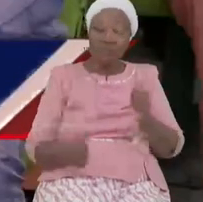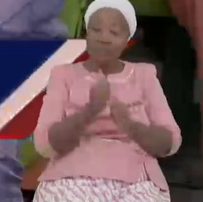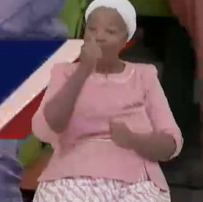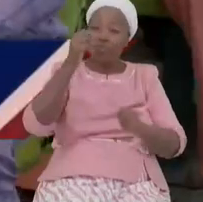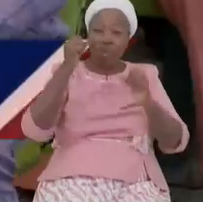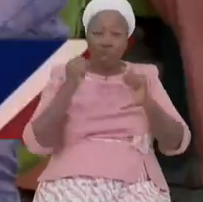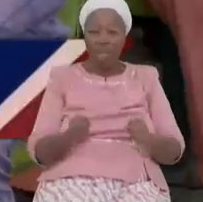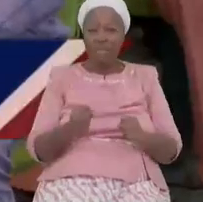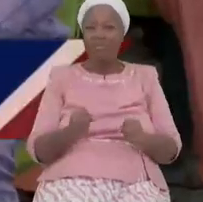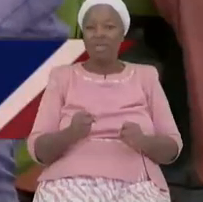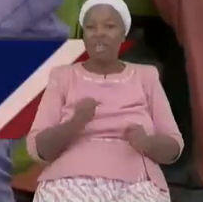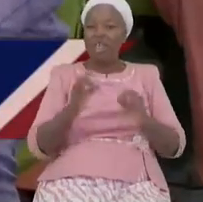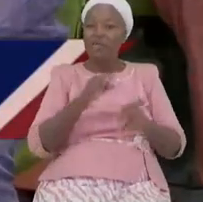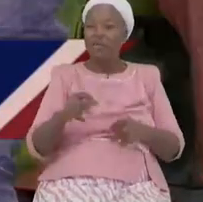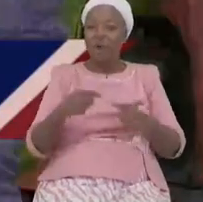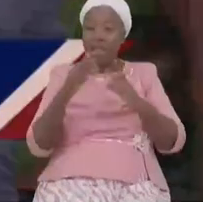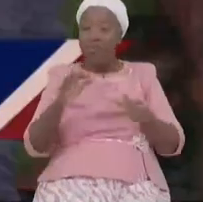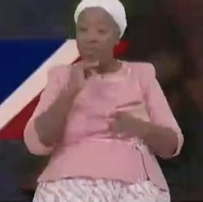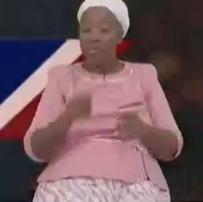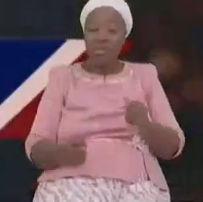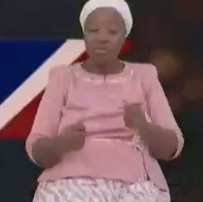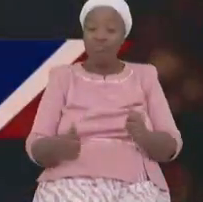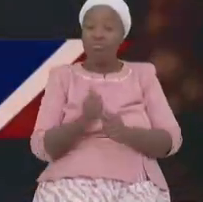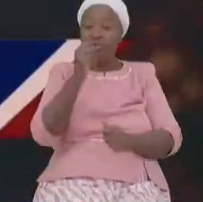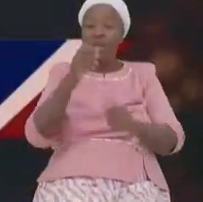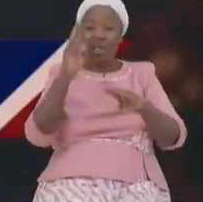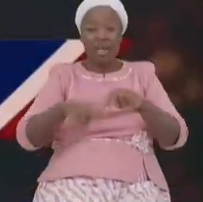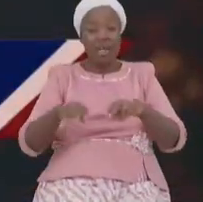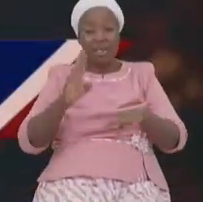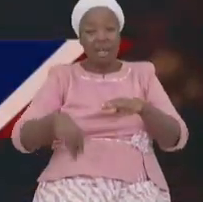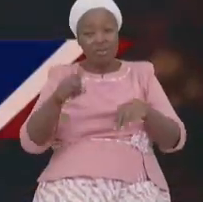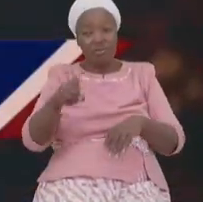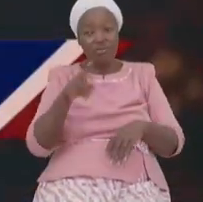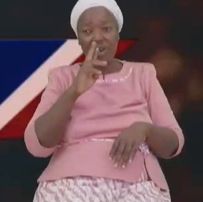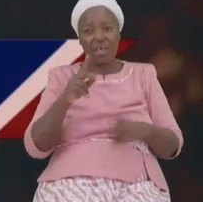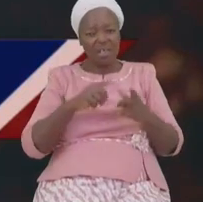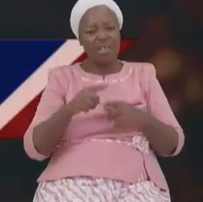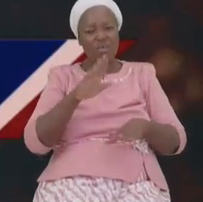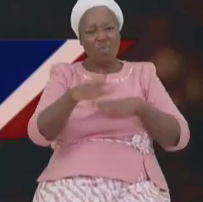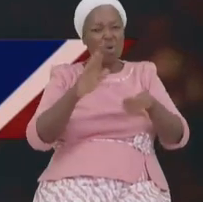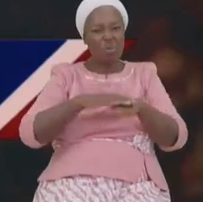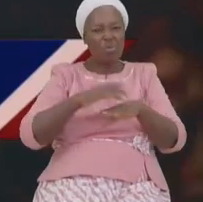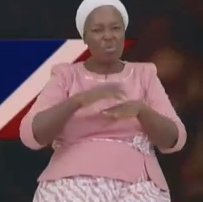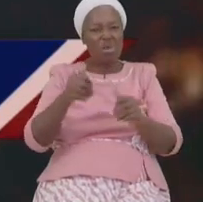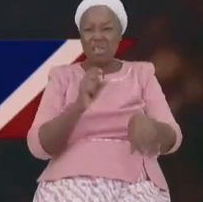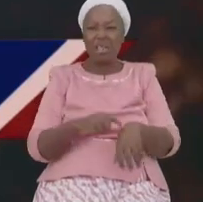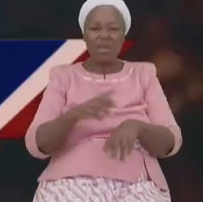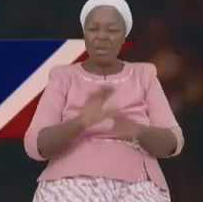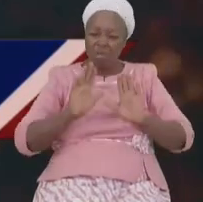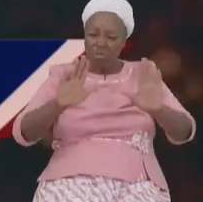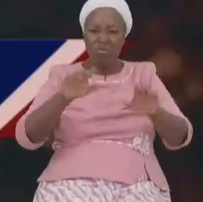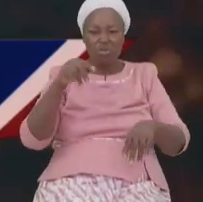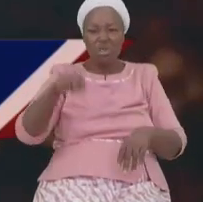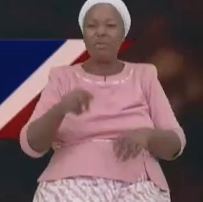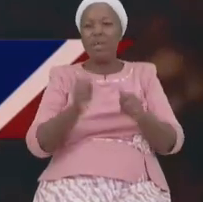tes ennemis sont plus forts que toi, ils vont te fouler au pied à tout moment. Ils vont te faire tomber à tout